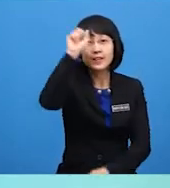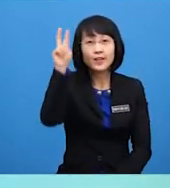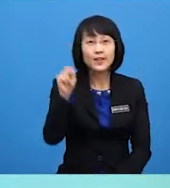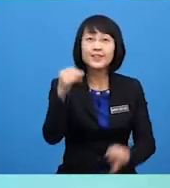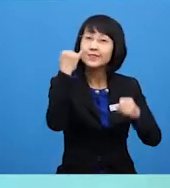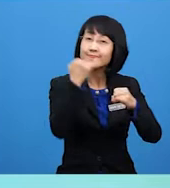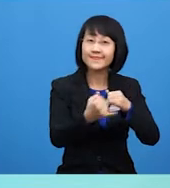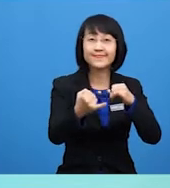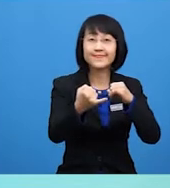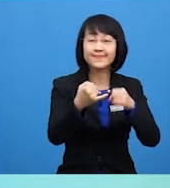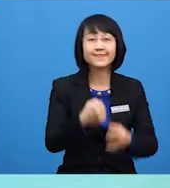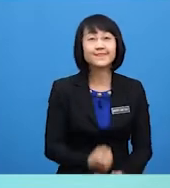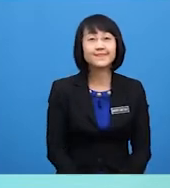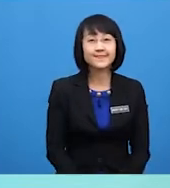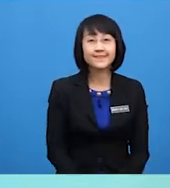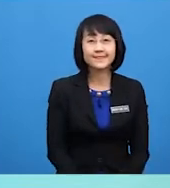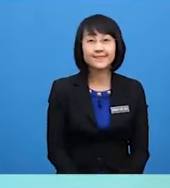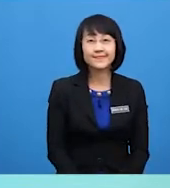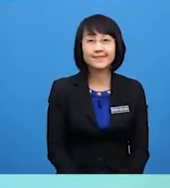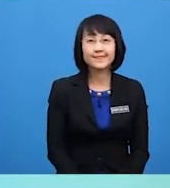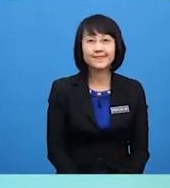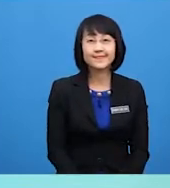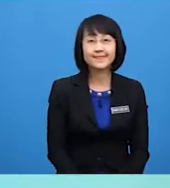soalan yang terakhir.